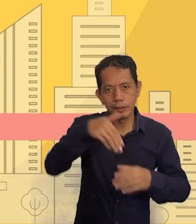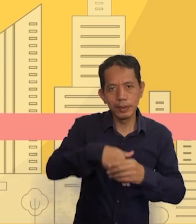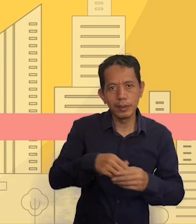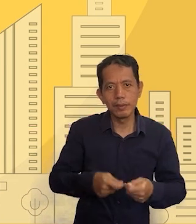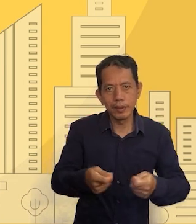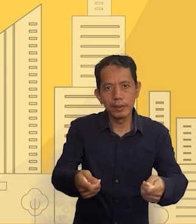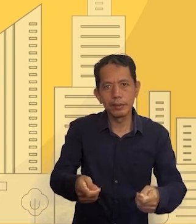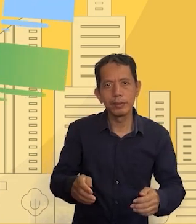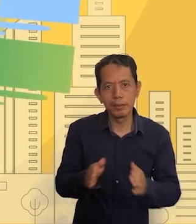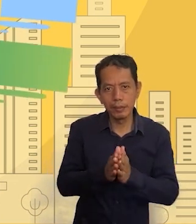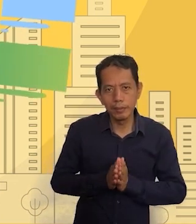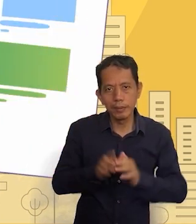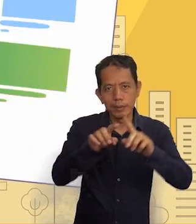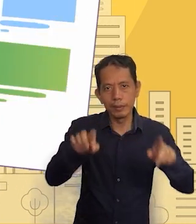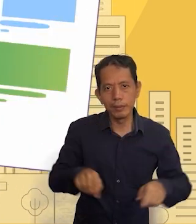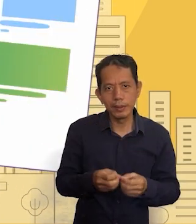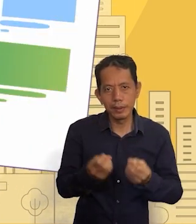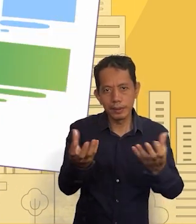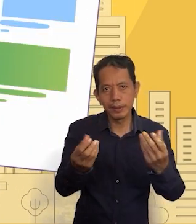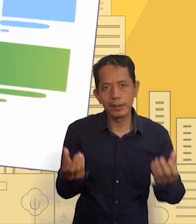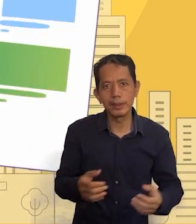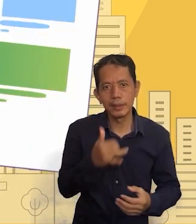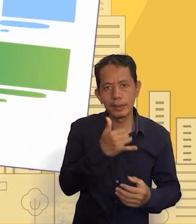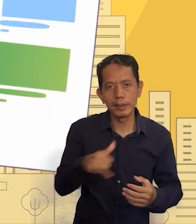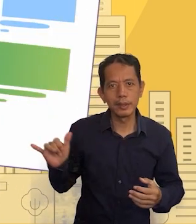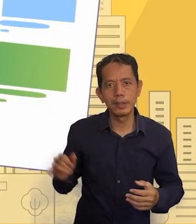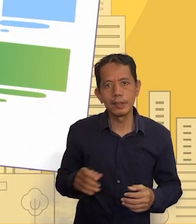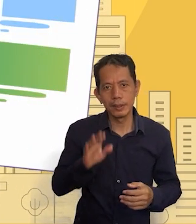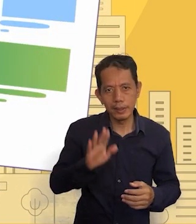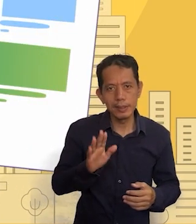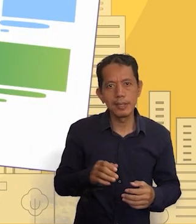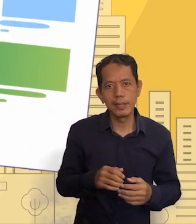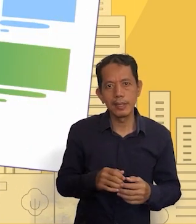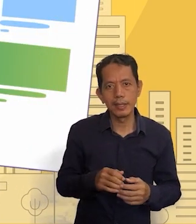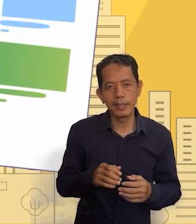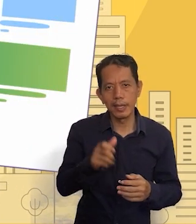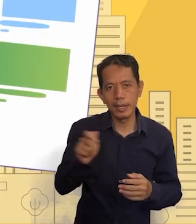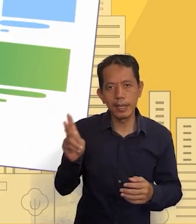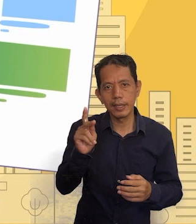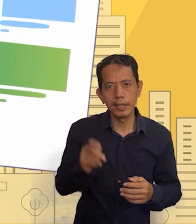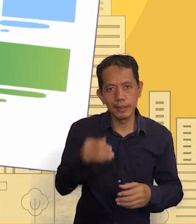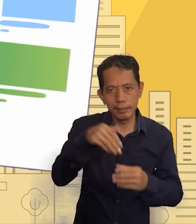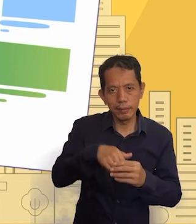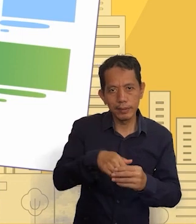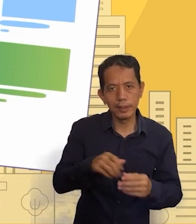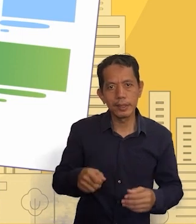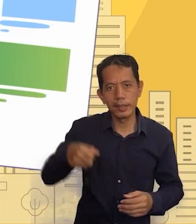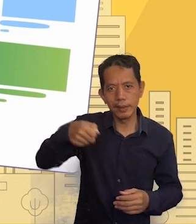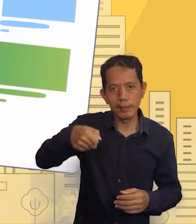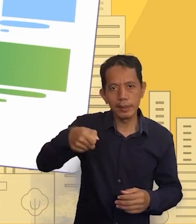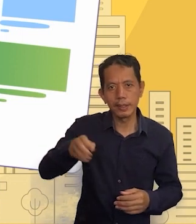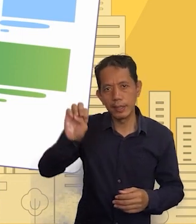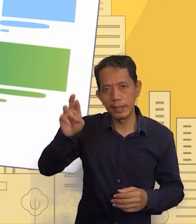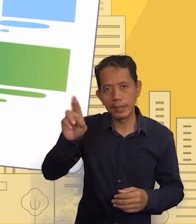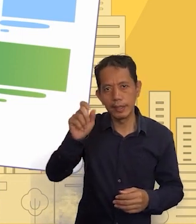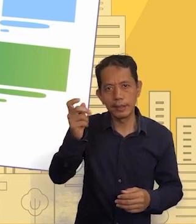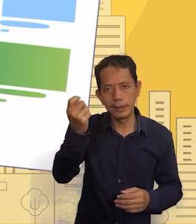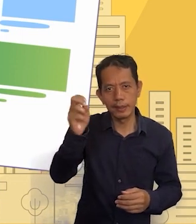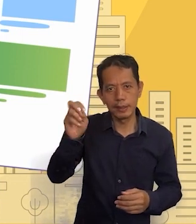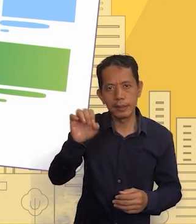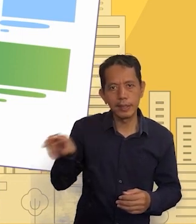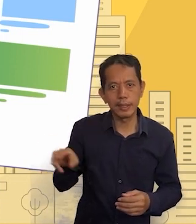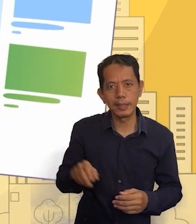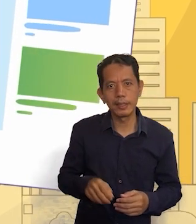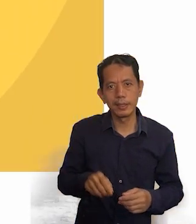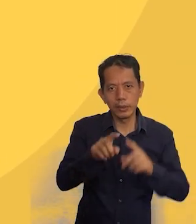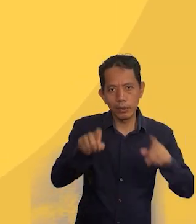dalam mengajukan permohonan surat keterangan yang nantinya akan diinputkan pada aplikasi Era